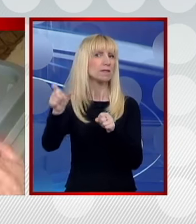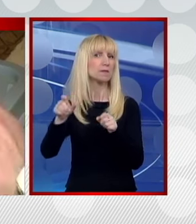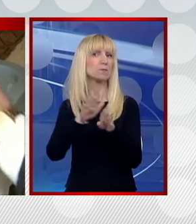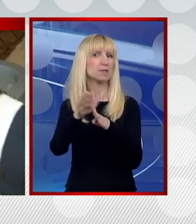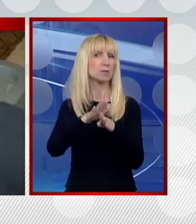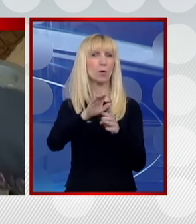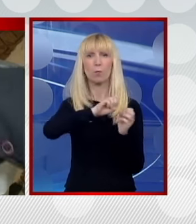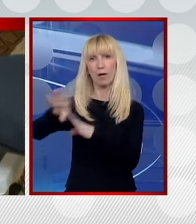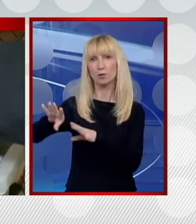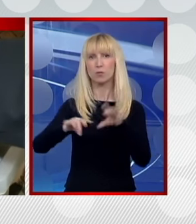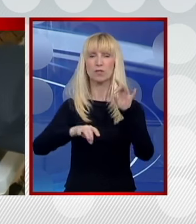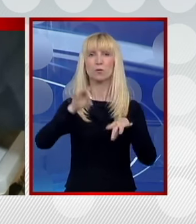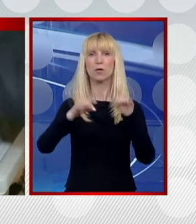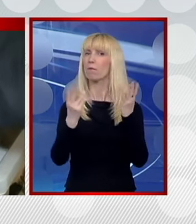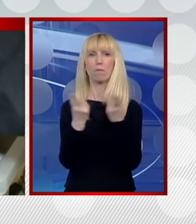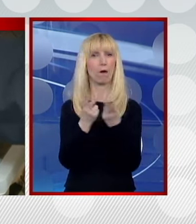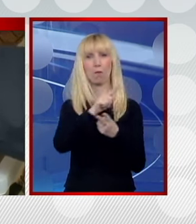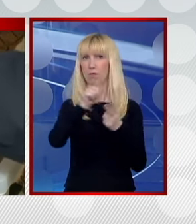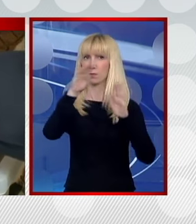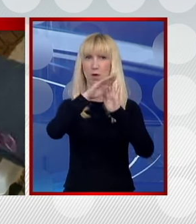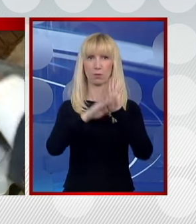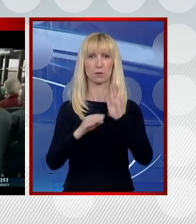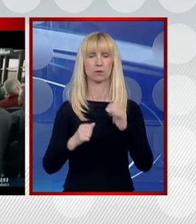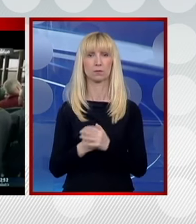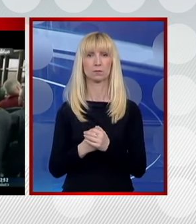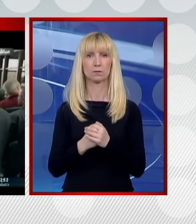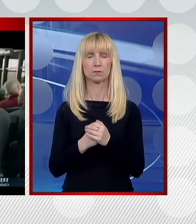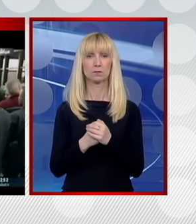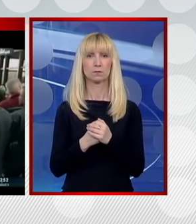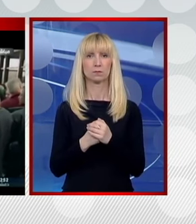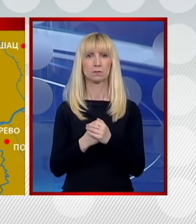režima odbacuju te izbore kao nezakonite.